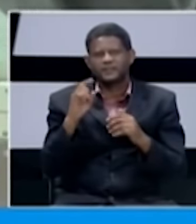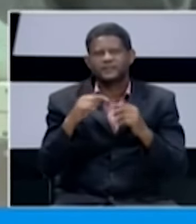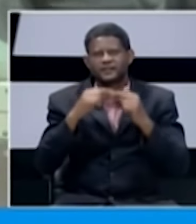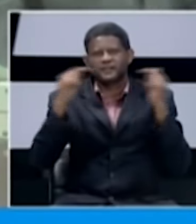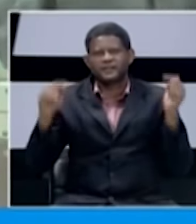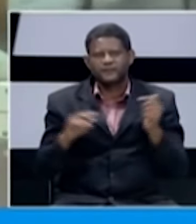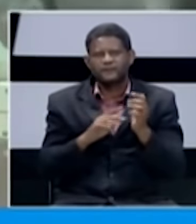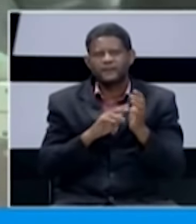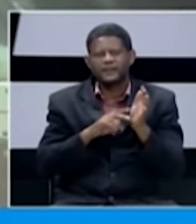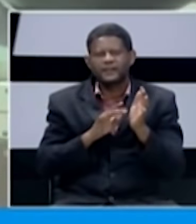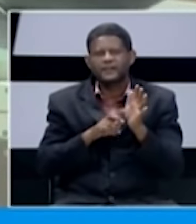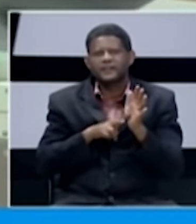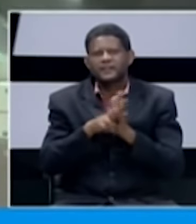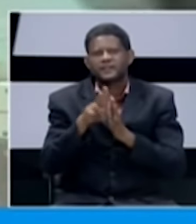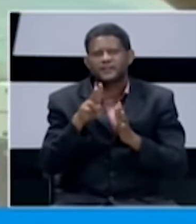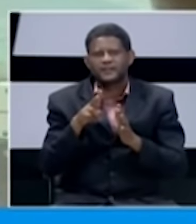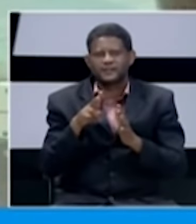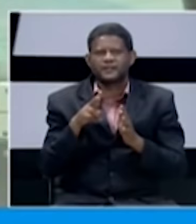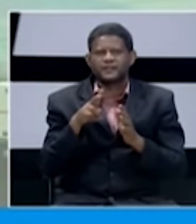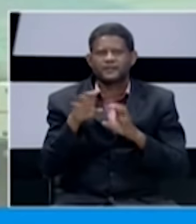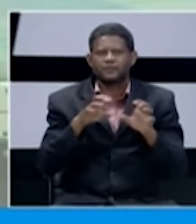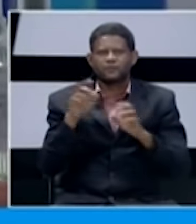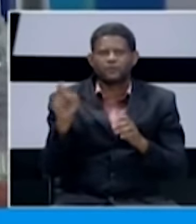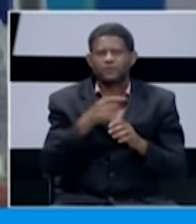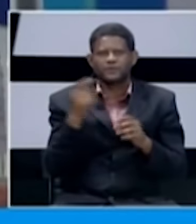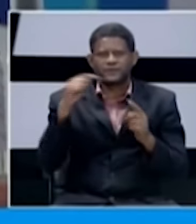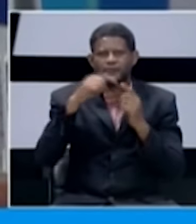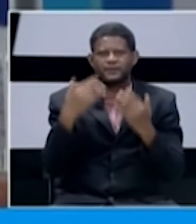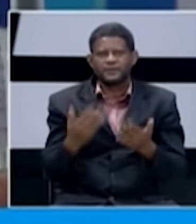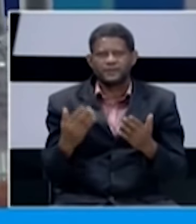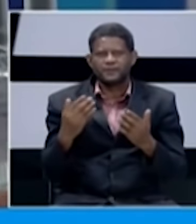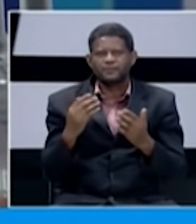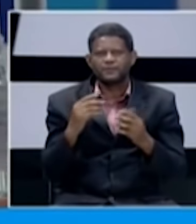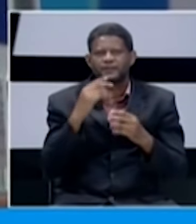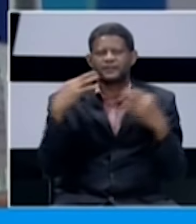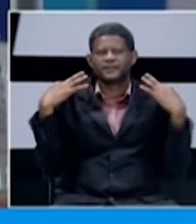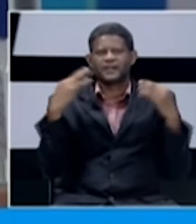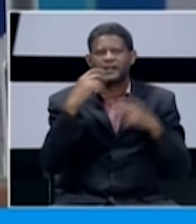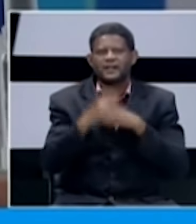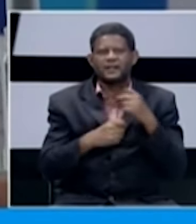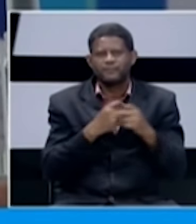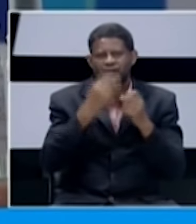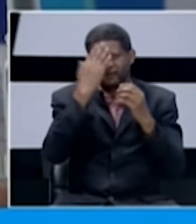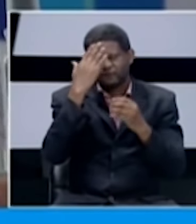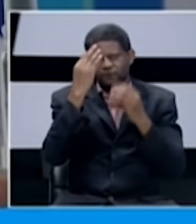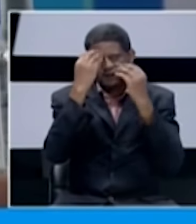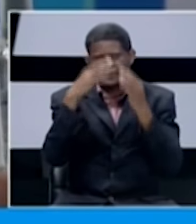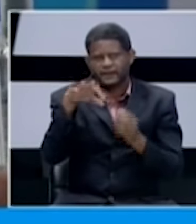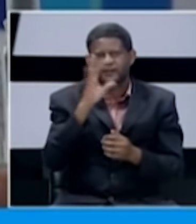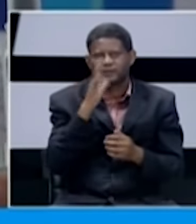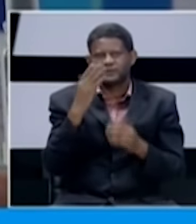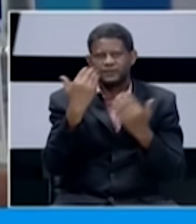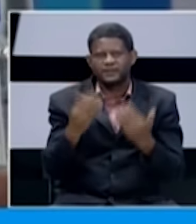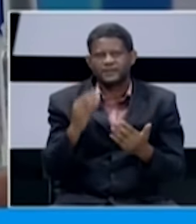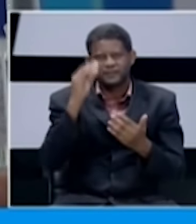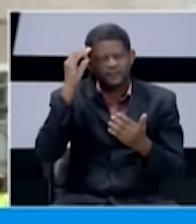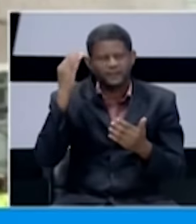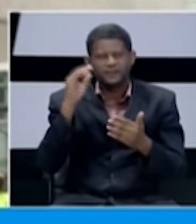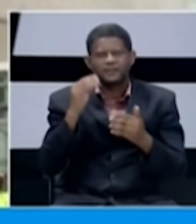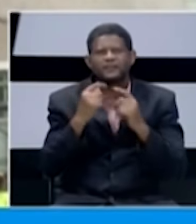ምክያዳ ዝዝከር ኮይኑ ዛጊድ ብትካል ውድብ ጥዕና ዓለም ኣፍልጦ ኣይረኸቡን ሕዚ ቻይና ንፈተነ